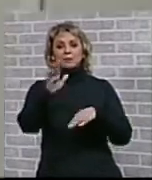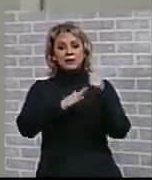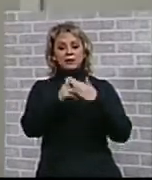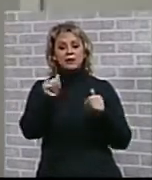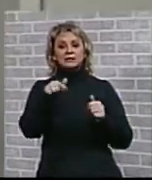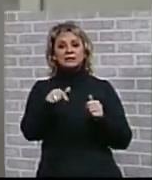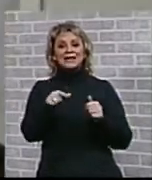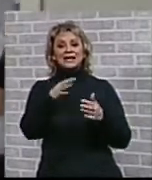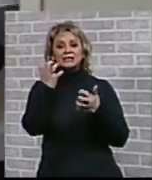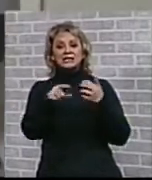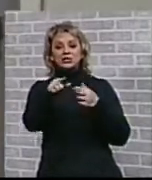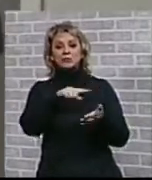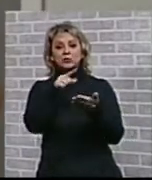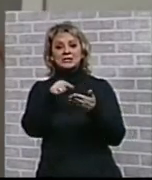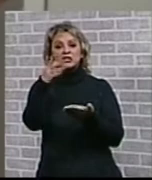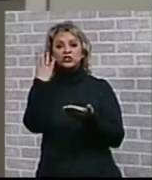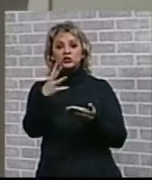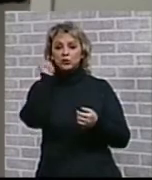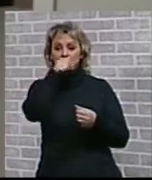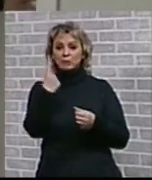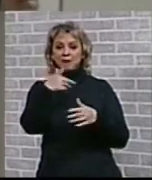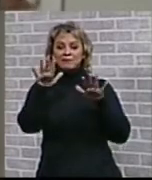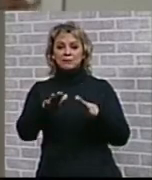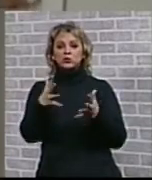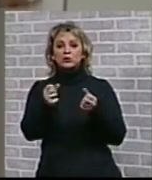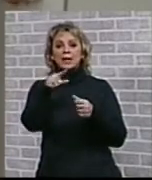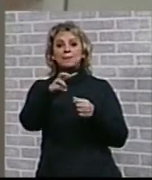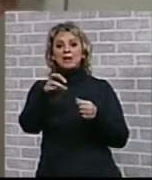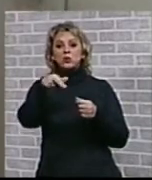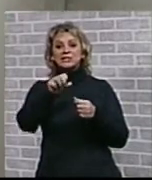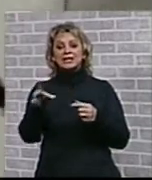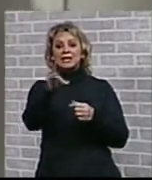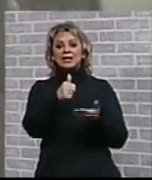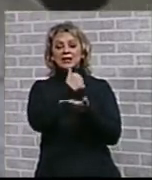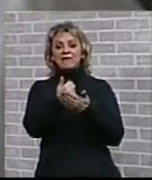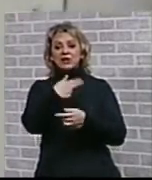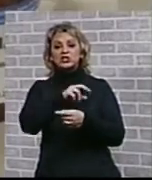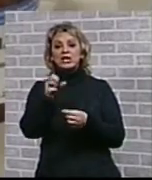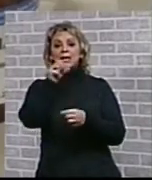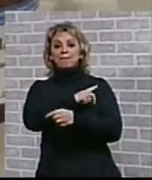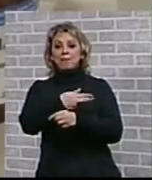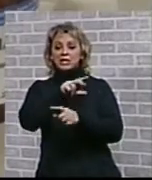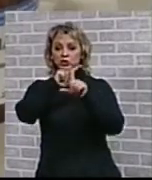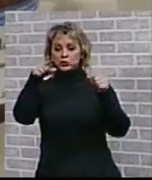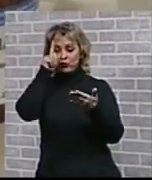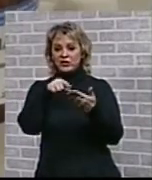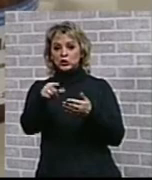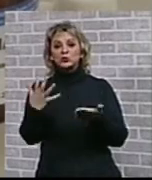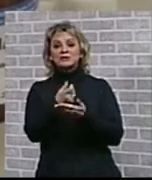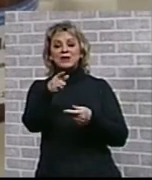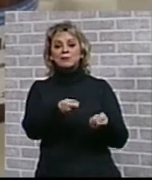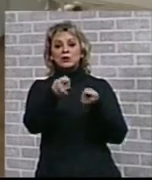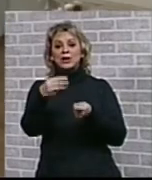профилактике. А среди муниципалитетов уже 4 года первое место удерживает Милютинский район. Главврач Центральной районной больницы уверена, успех